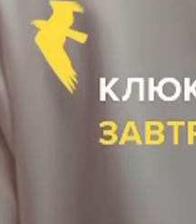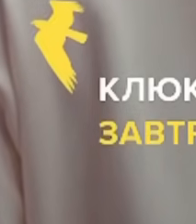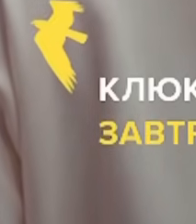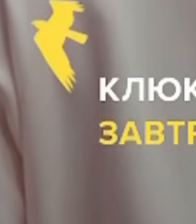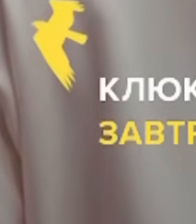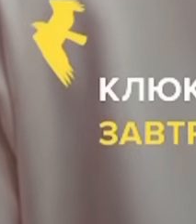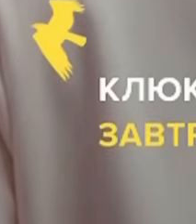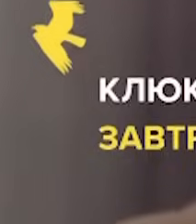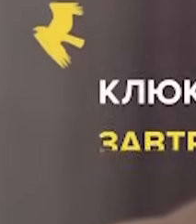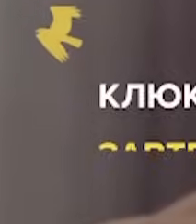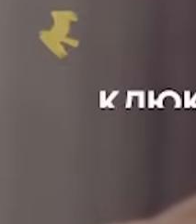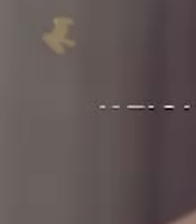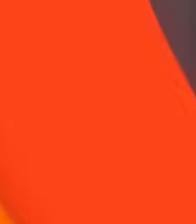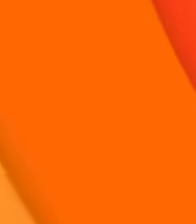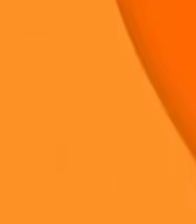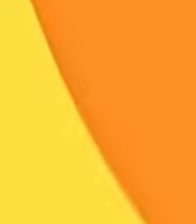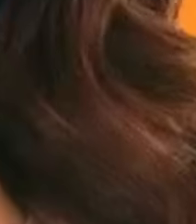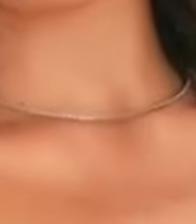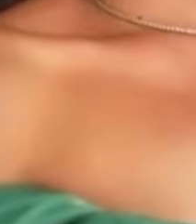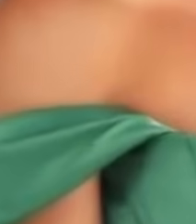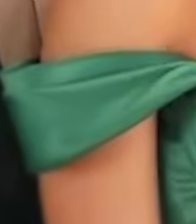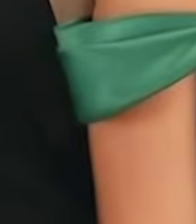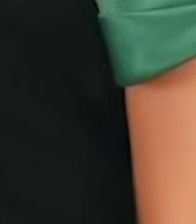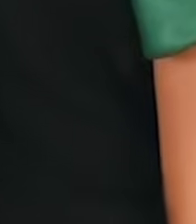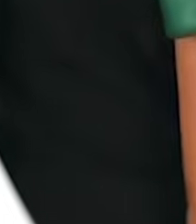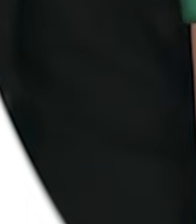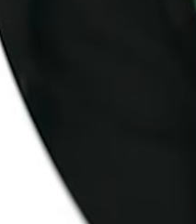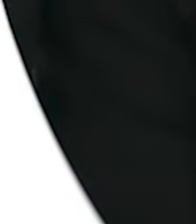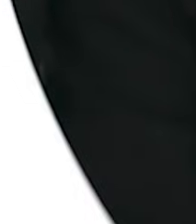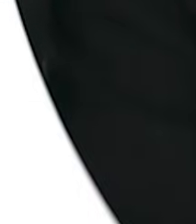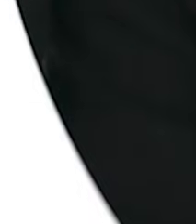женщинам почти ничего нельзя. Клюквенный щербет. Завтра на 31-м.